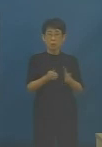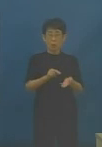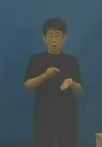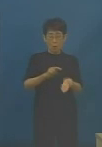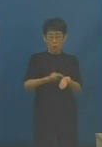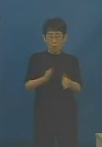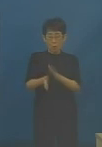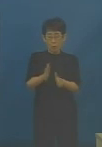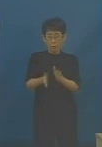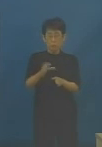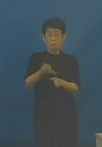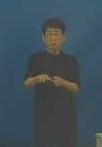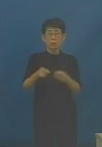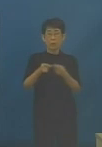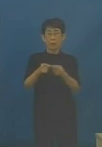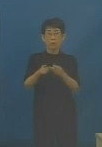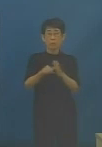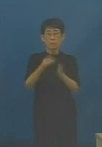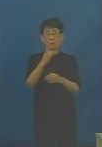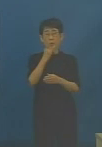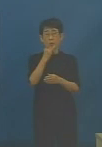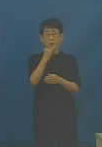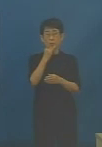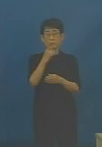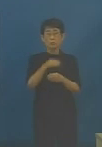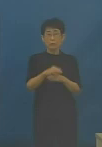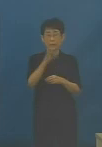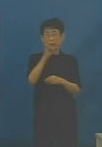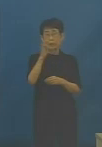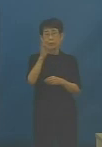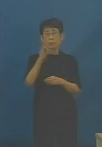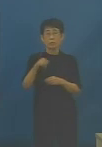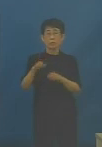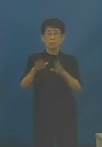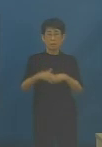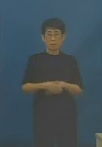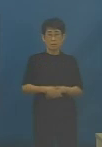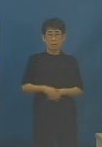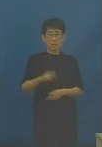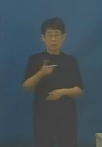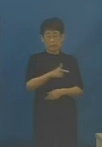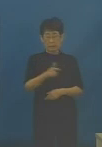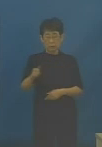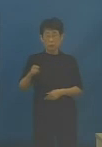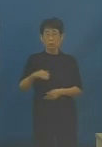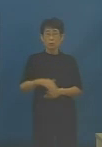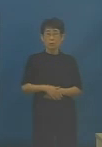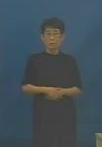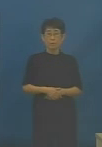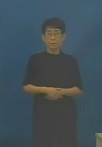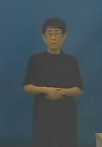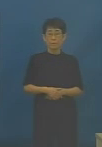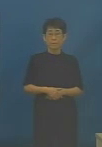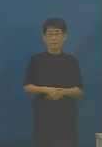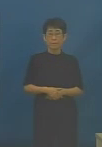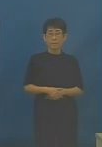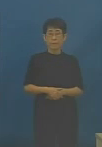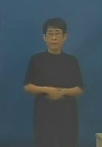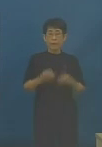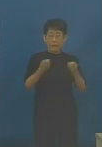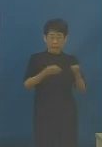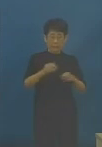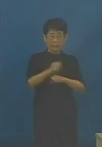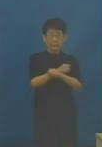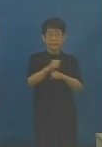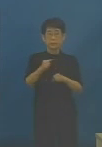ね、このあと子育て王国鳥取会議でいろいろと議論もしていただきまして、まあ新たな事業